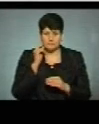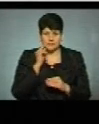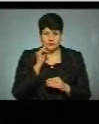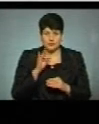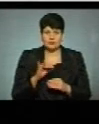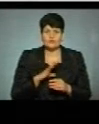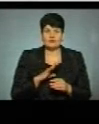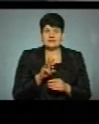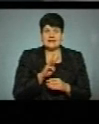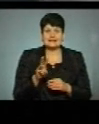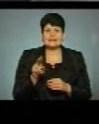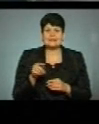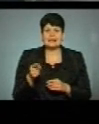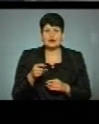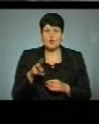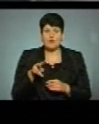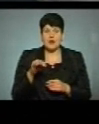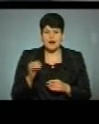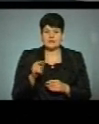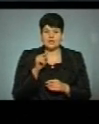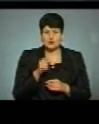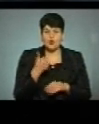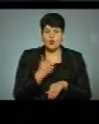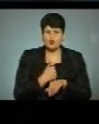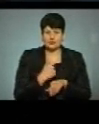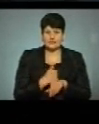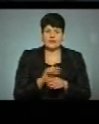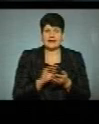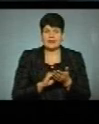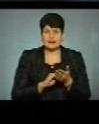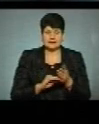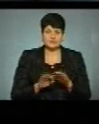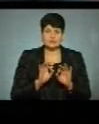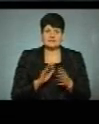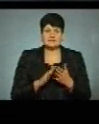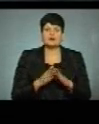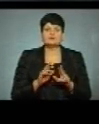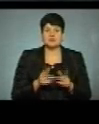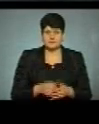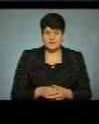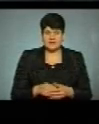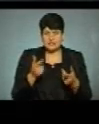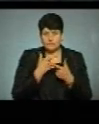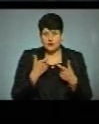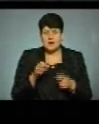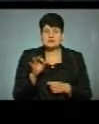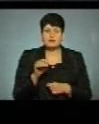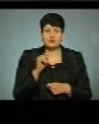Тернопільщині, був сайт «Тернополяни». Його головний редактор Андрій Вербіцький прокоментував ситуацію так. Інформація про те,